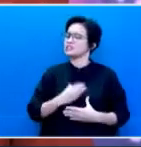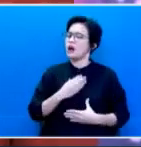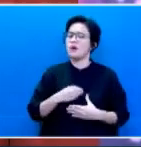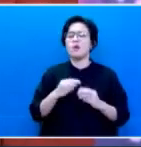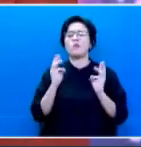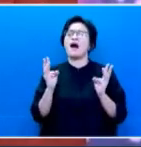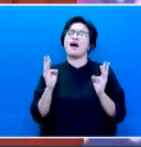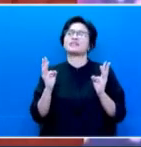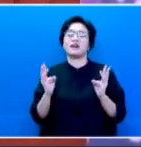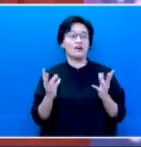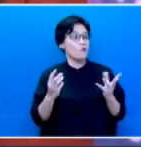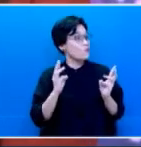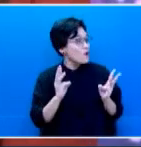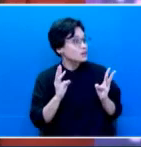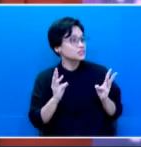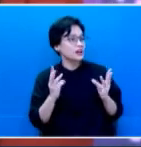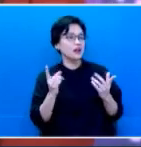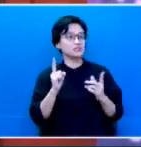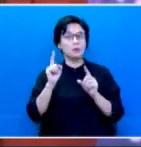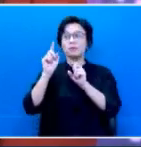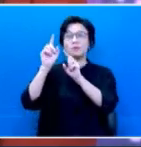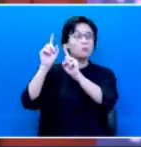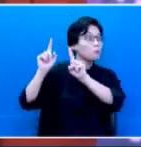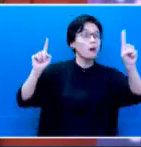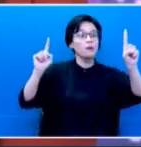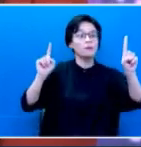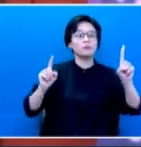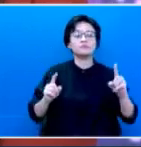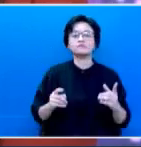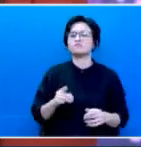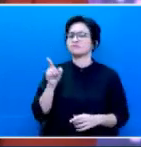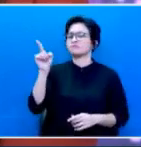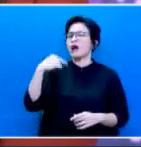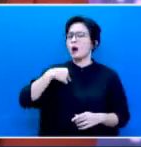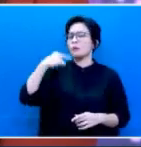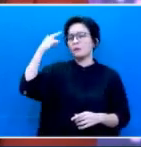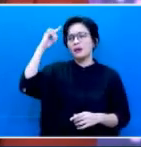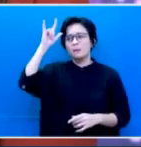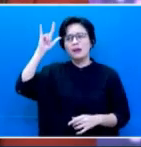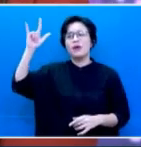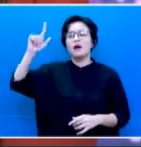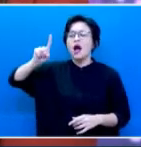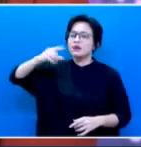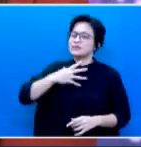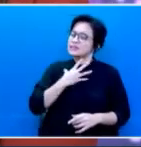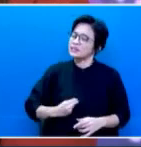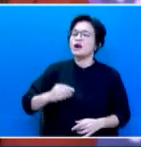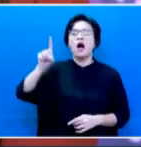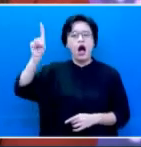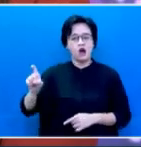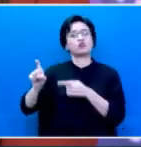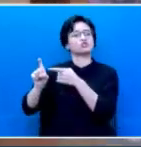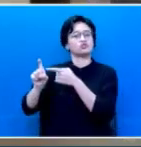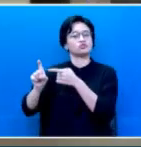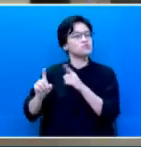ya karena apa nih wajar kecewa karena memang benar ditinggalkan harus kece Saya kira PDIP harus kecewa karena memang harus kecewa karena